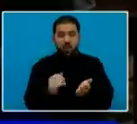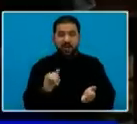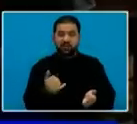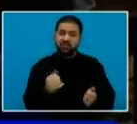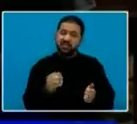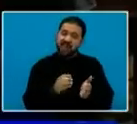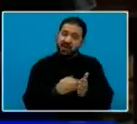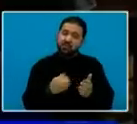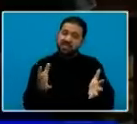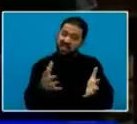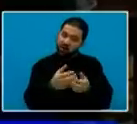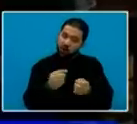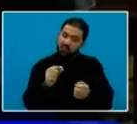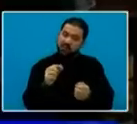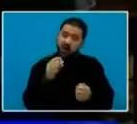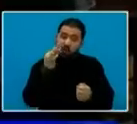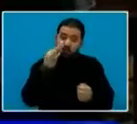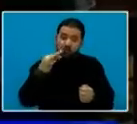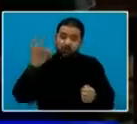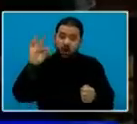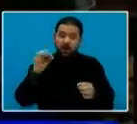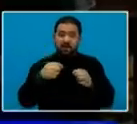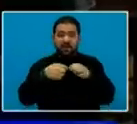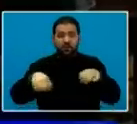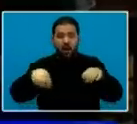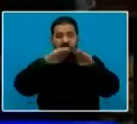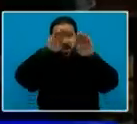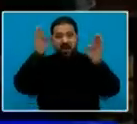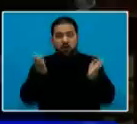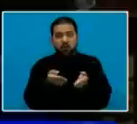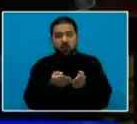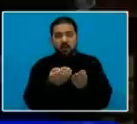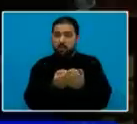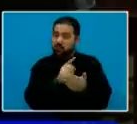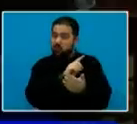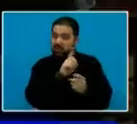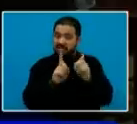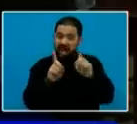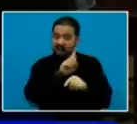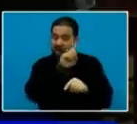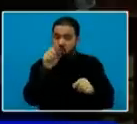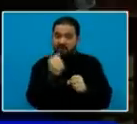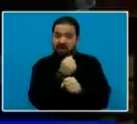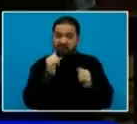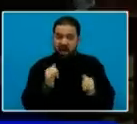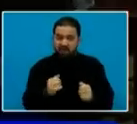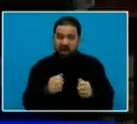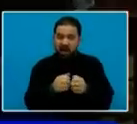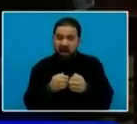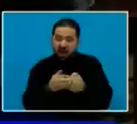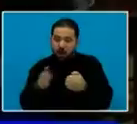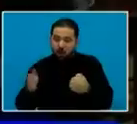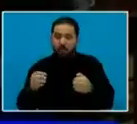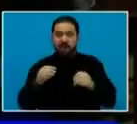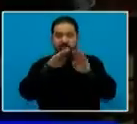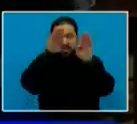așa, ușurel, pe toate cele ale lumii, altfel ne vom rupe de lume. Și mă tem că misiunea pe care o